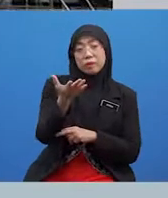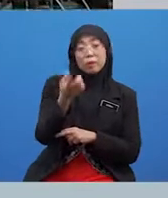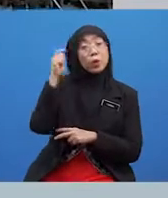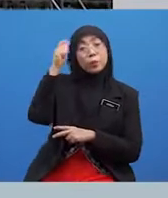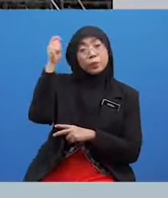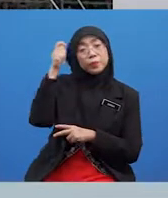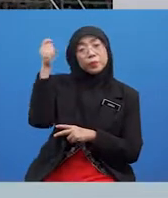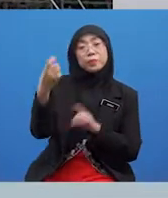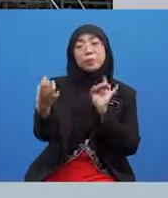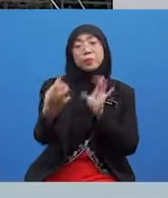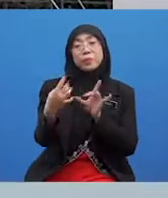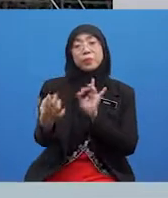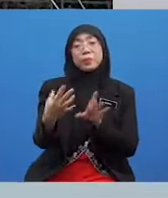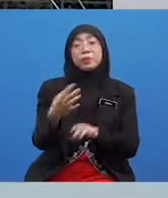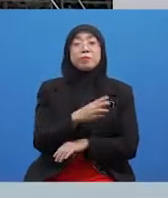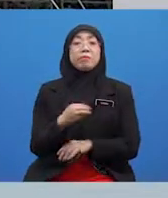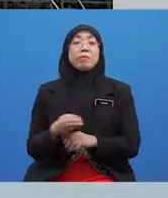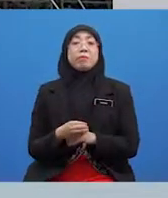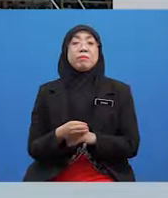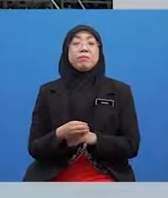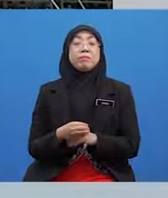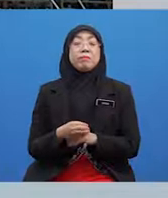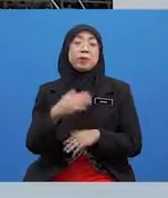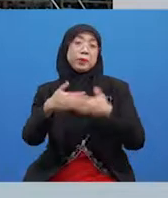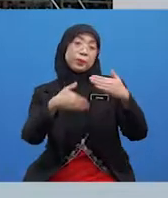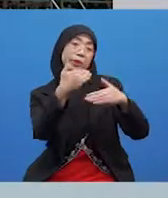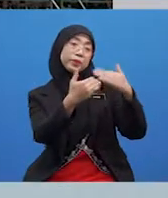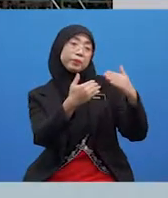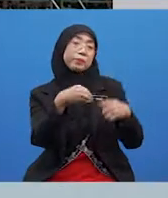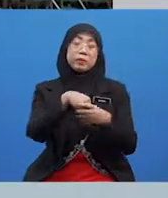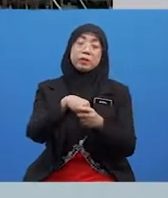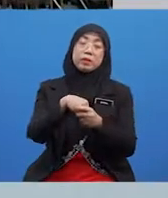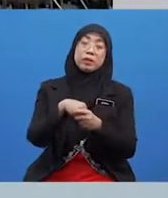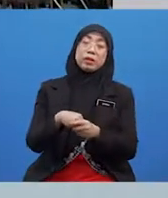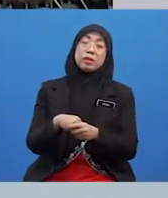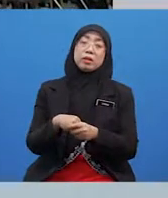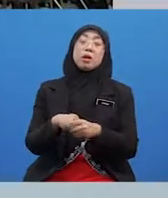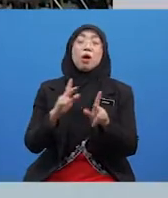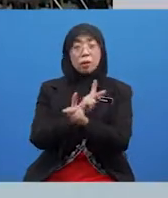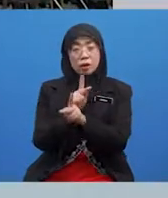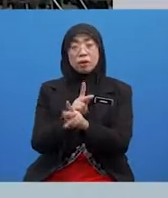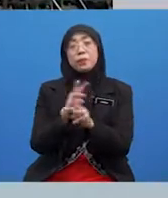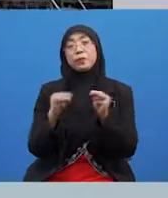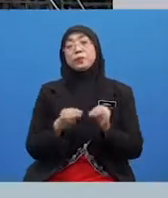Pergerakan gimnastik juga terdiri daripada posisi statik yang senang seperti